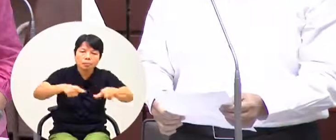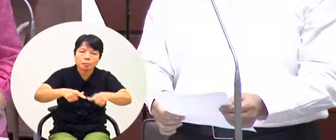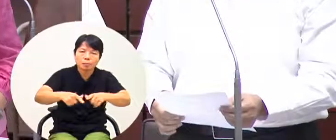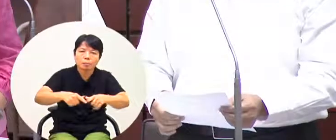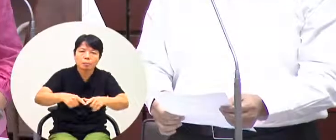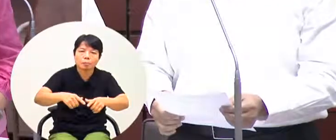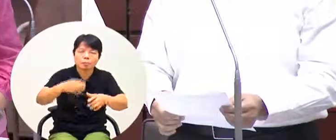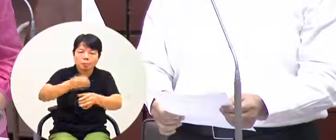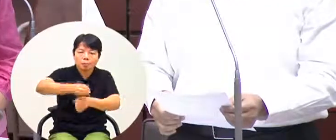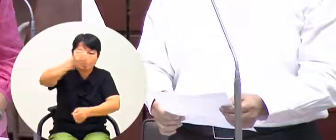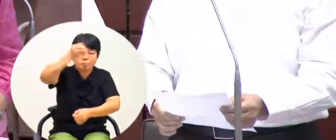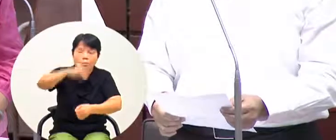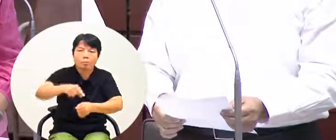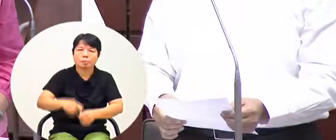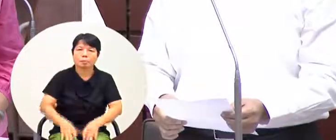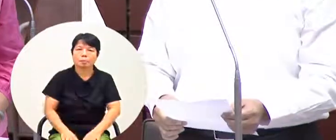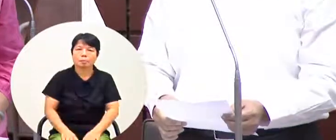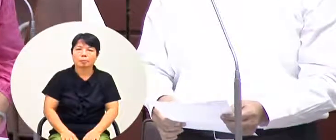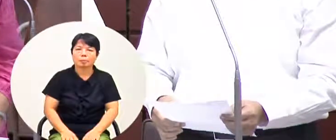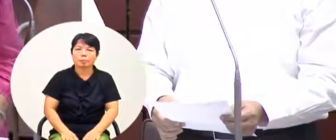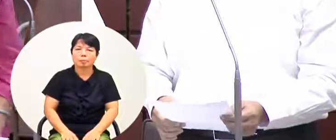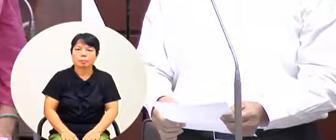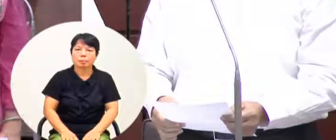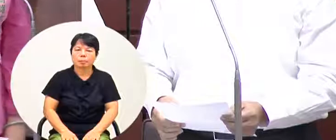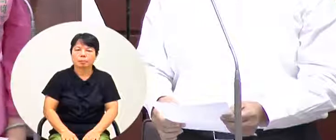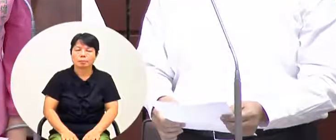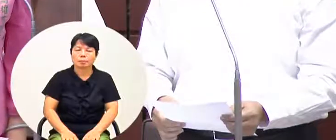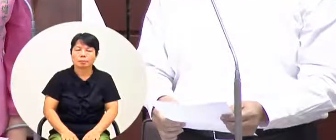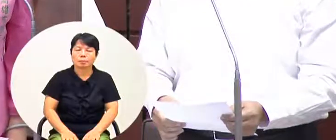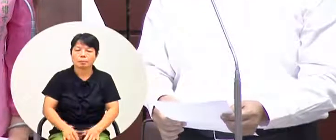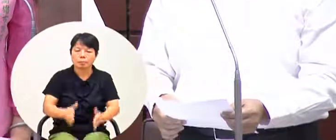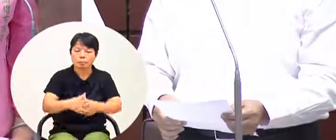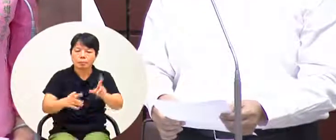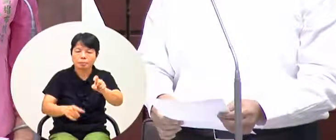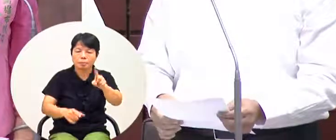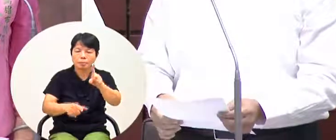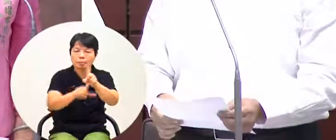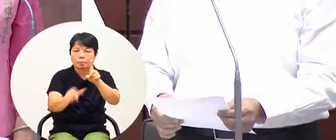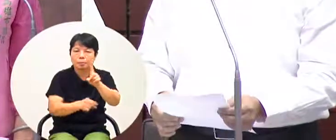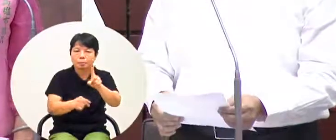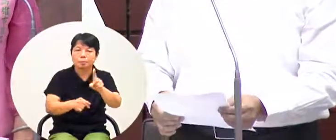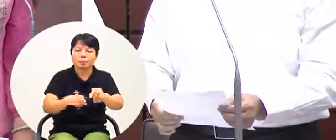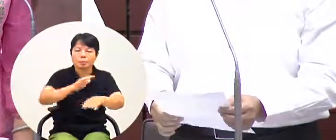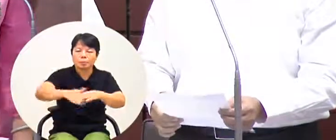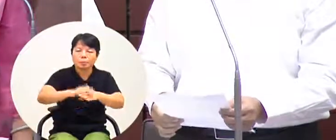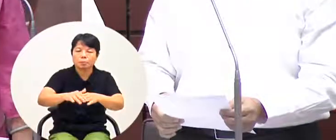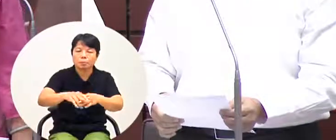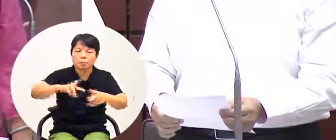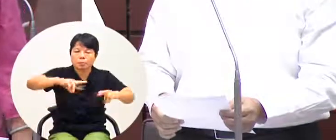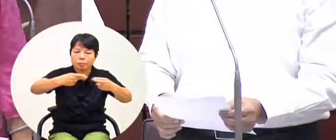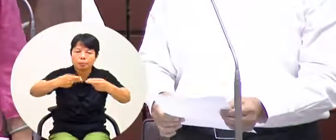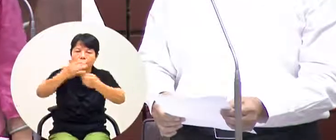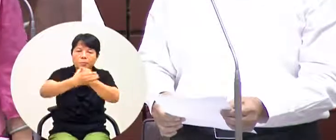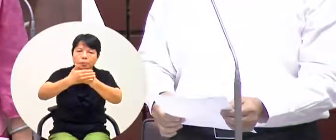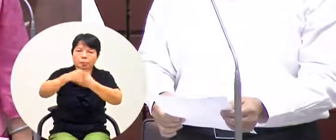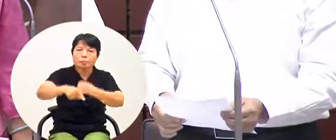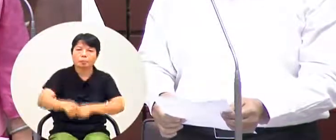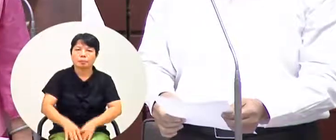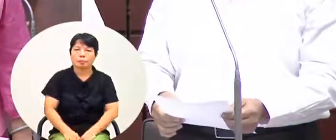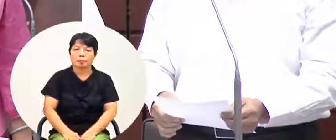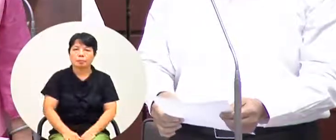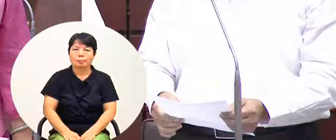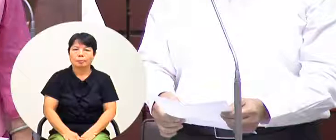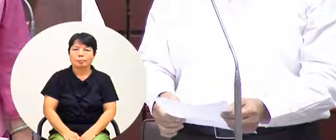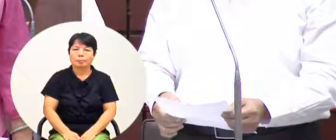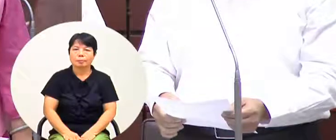这个已经我们预计在11月下个月会来做一个修复。这个我们下个月会来做一个修